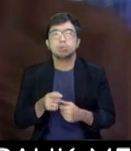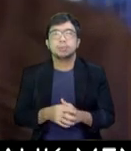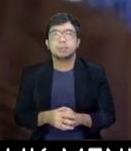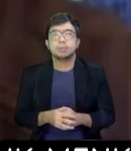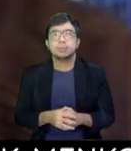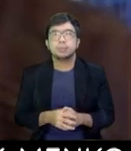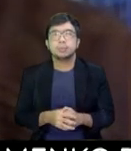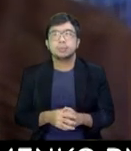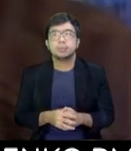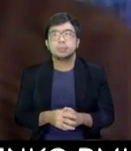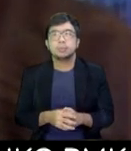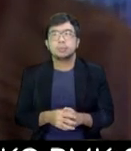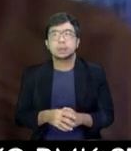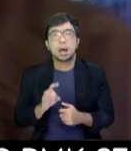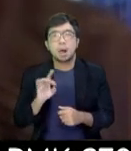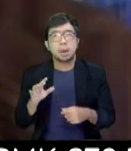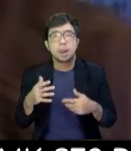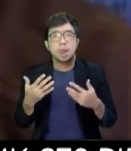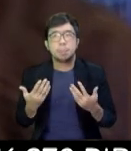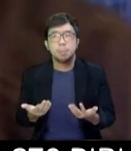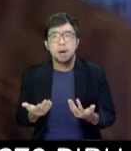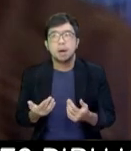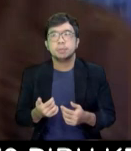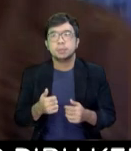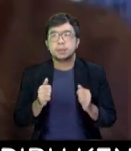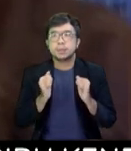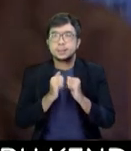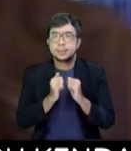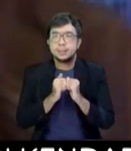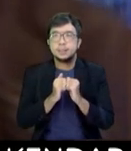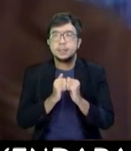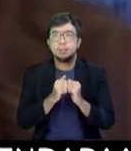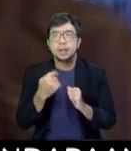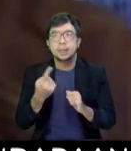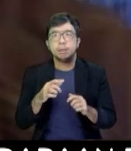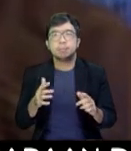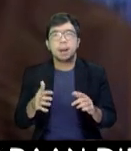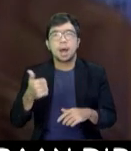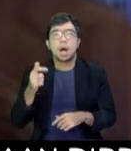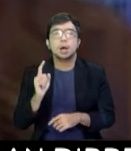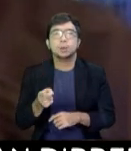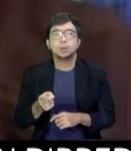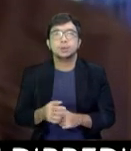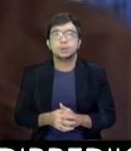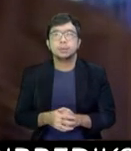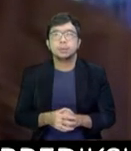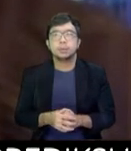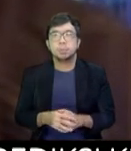kemudian bernasar bahwa kita harus menang. Jaga tim, Bu.